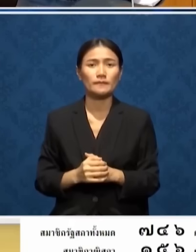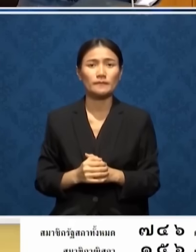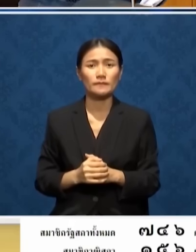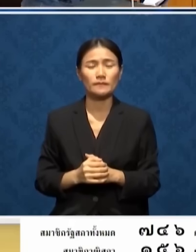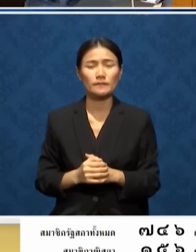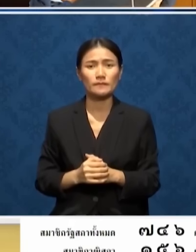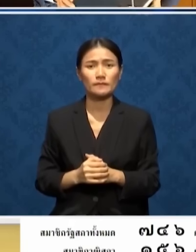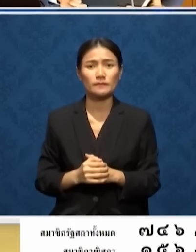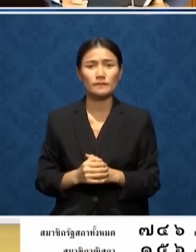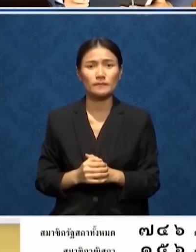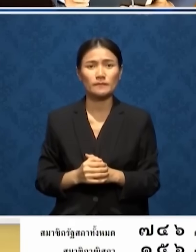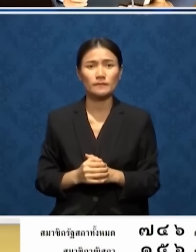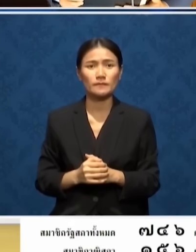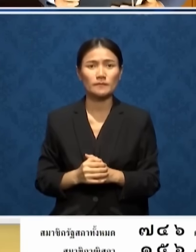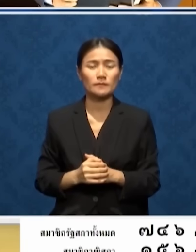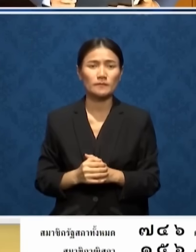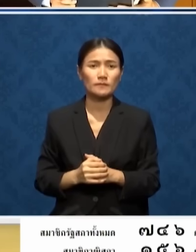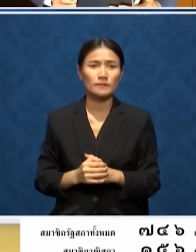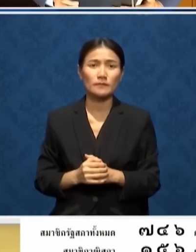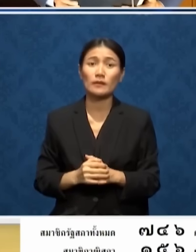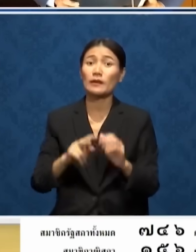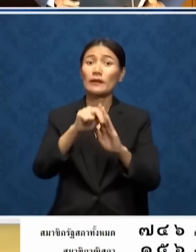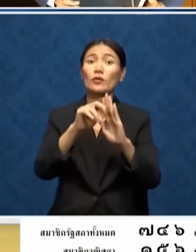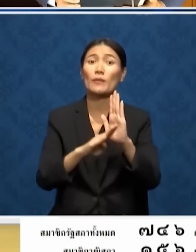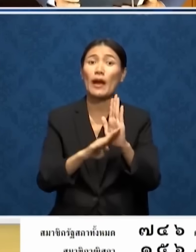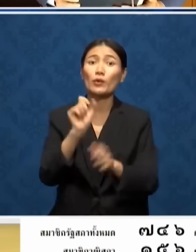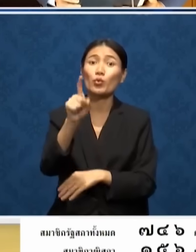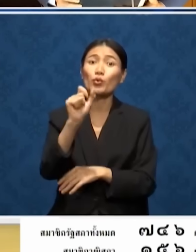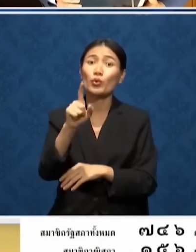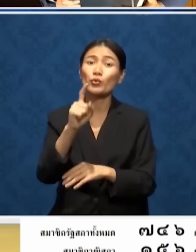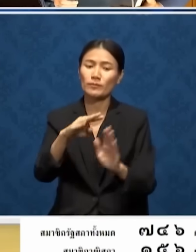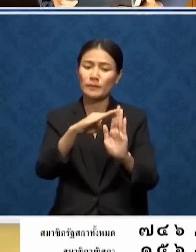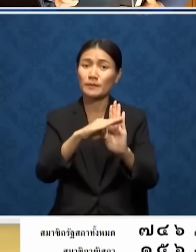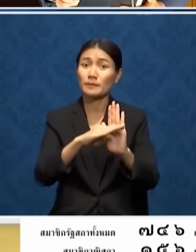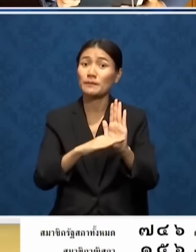บการศึกษาสูงสุดประถม4ณสถาบันดอนหอยหลอด